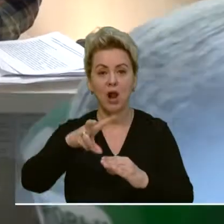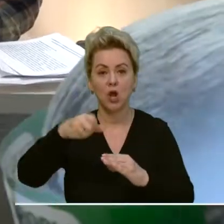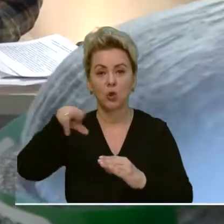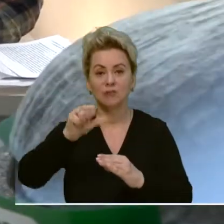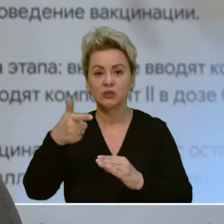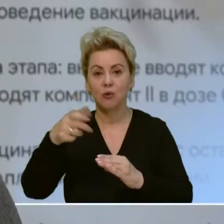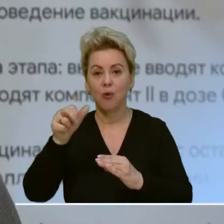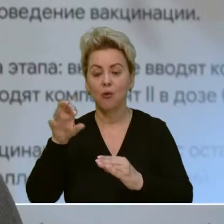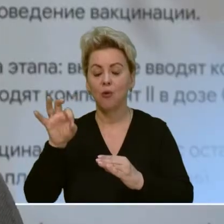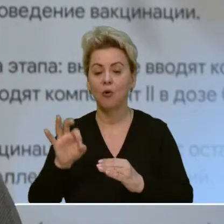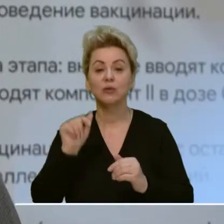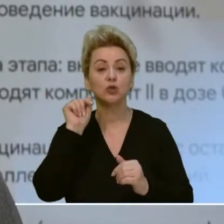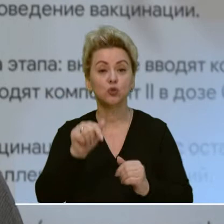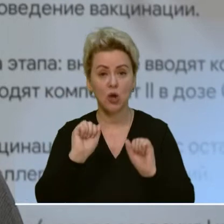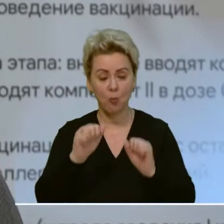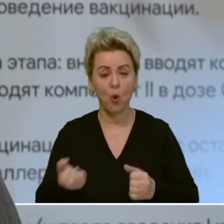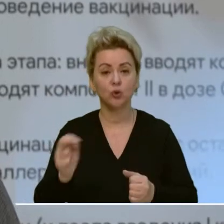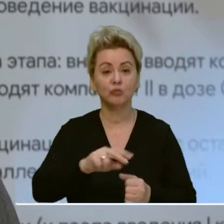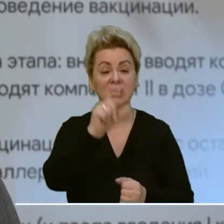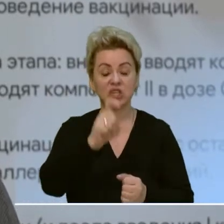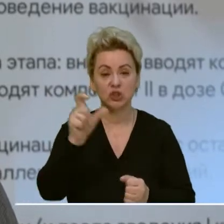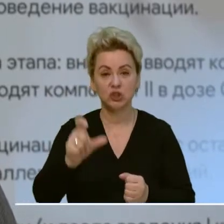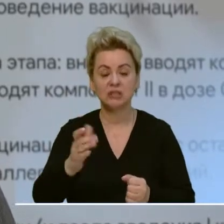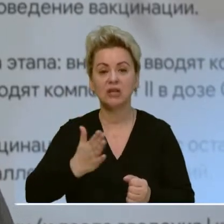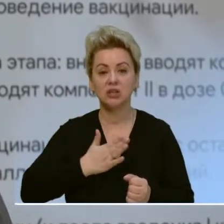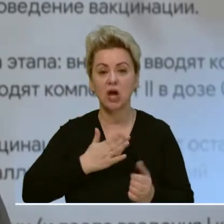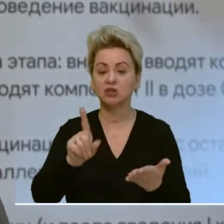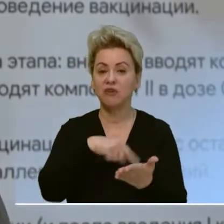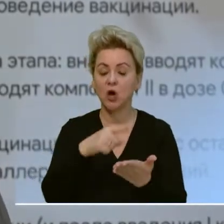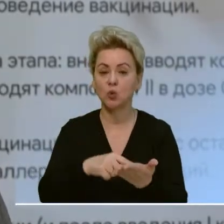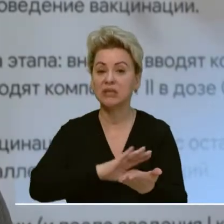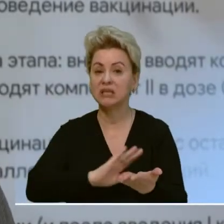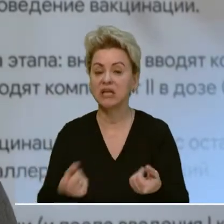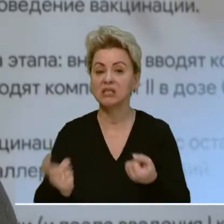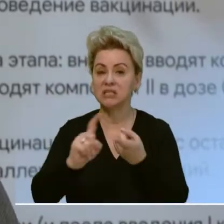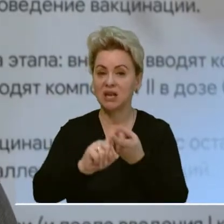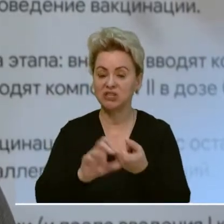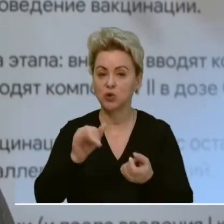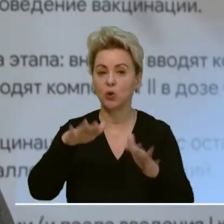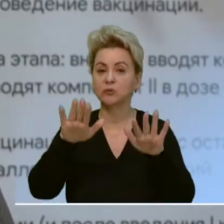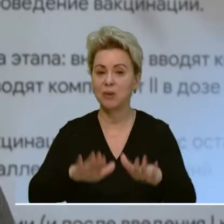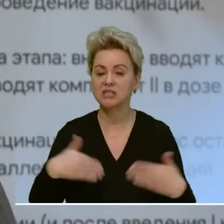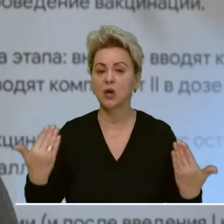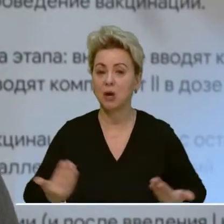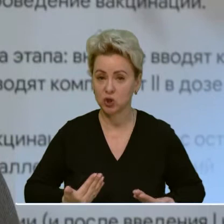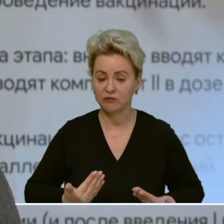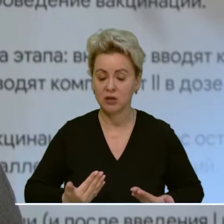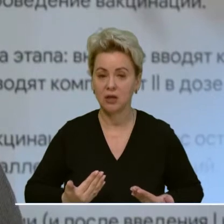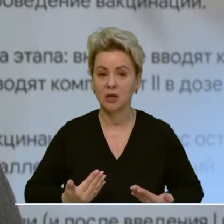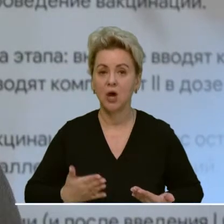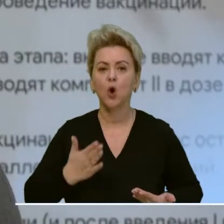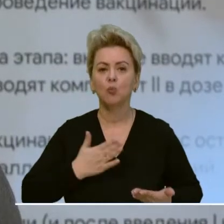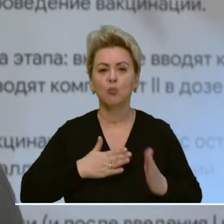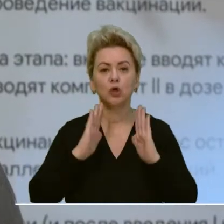Малиновского. Сюда могут прийти жители нашего города, независимо от места проживания.